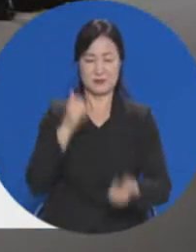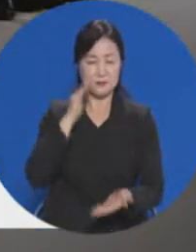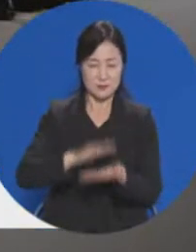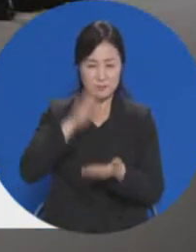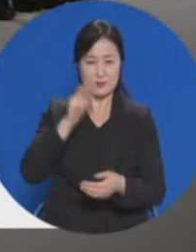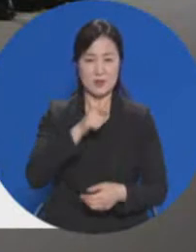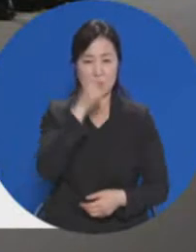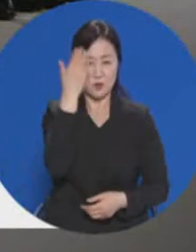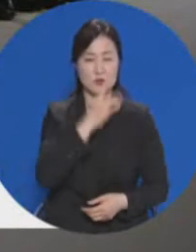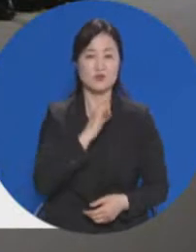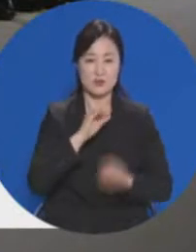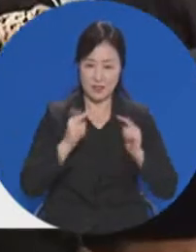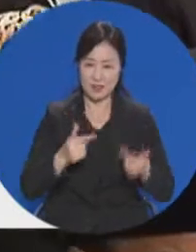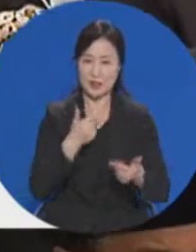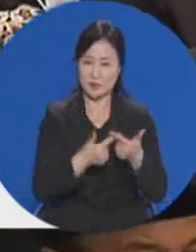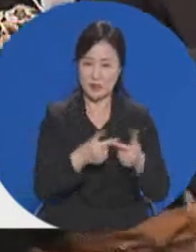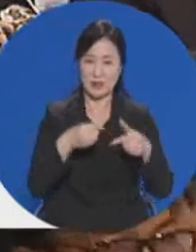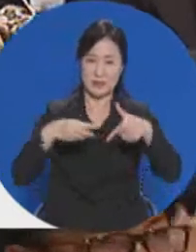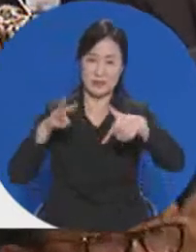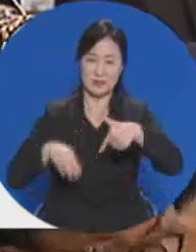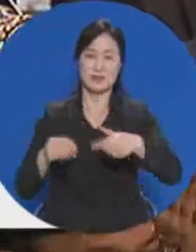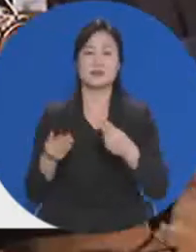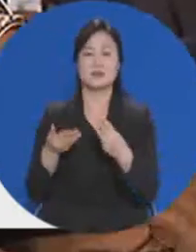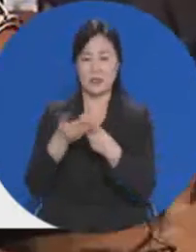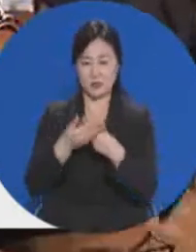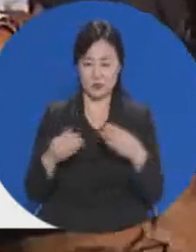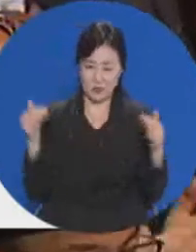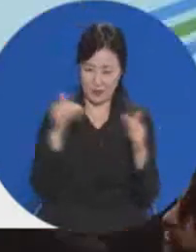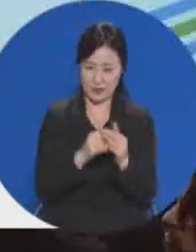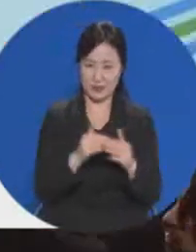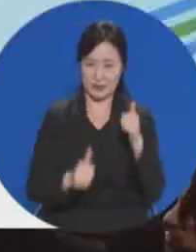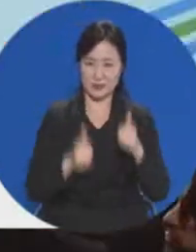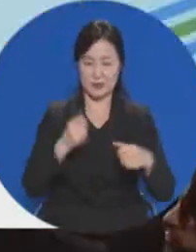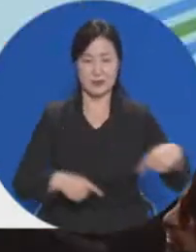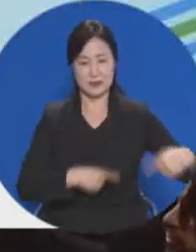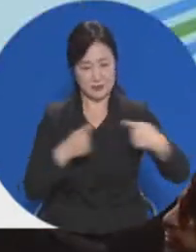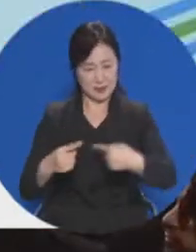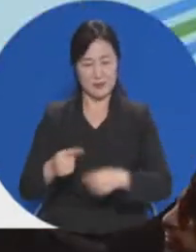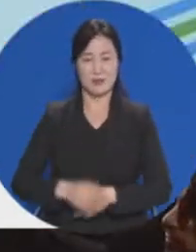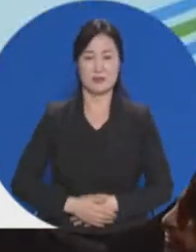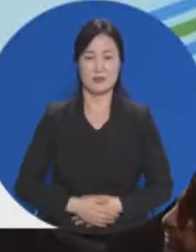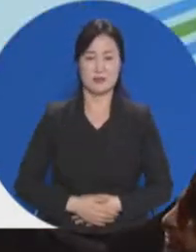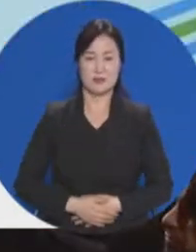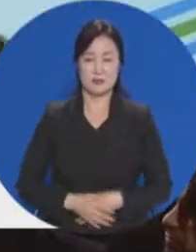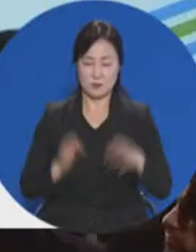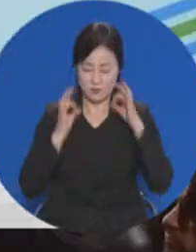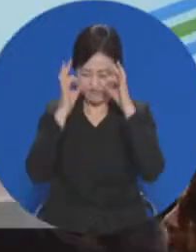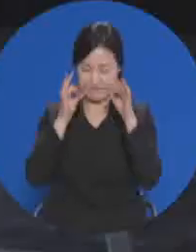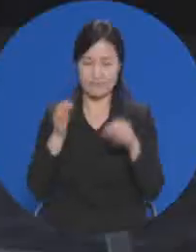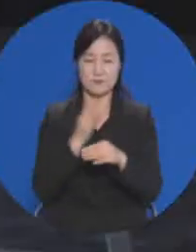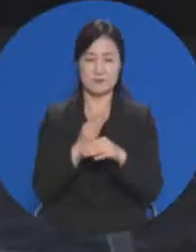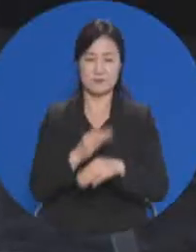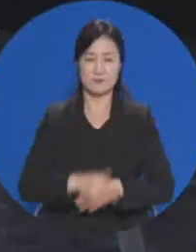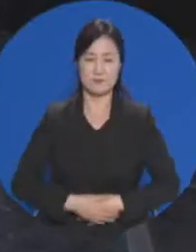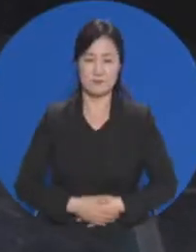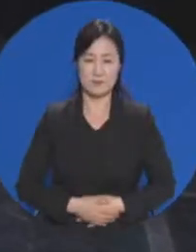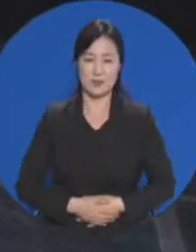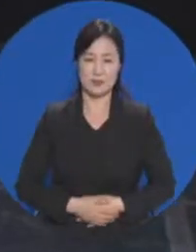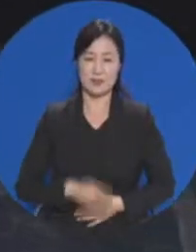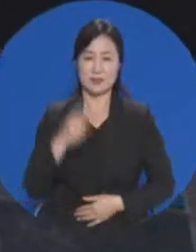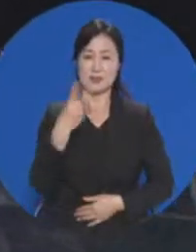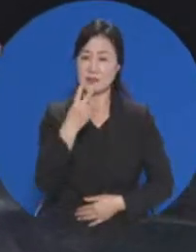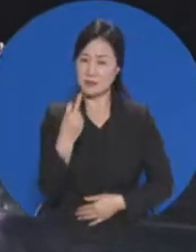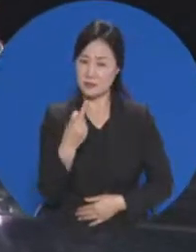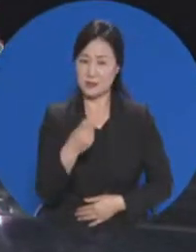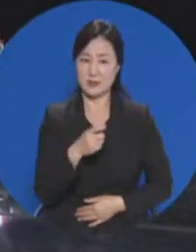아니라 부산과 인천, 고양, 그리고 제주까지 유치 추진단을 발족하며 사활을 거는 분위기입니다. 지난